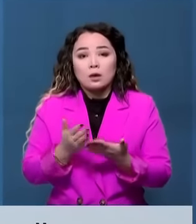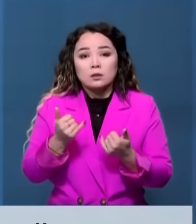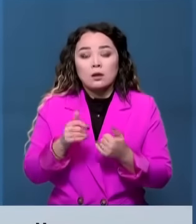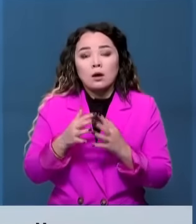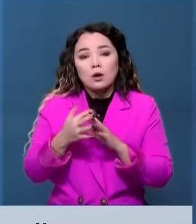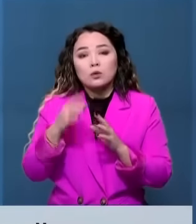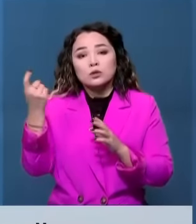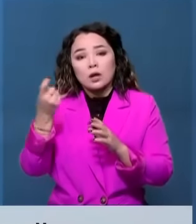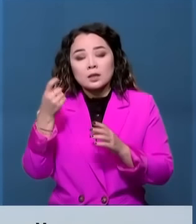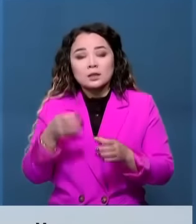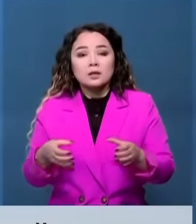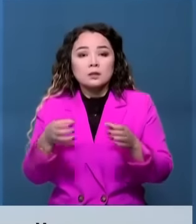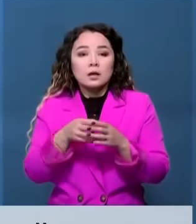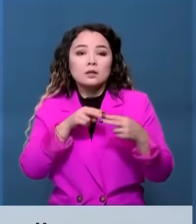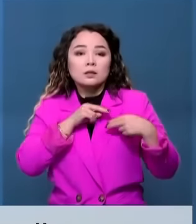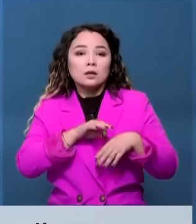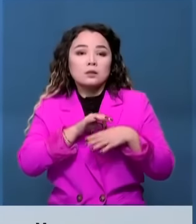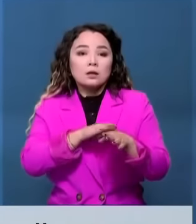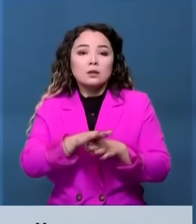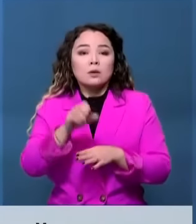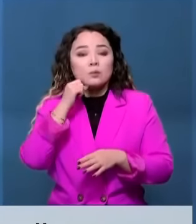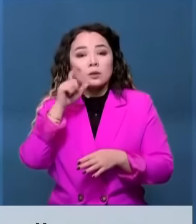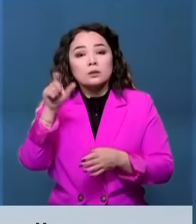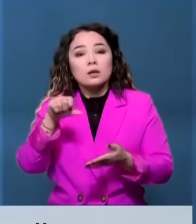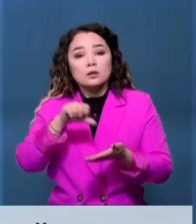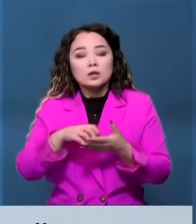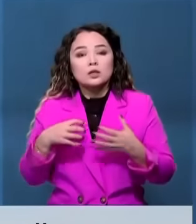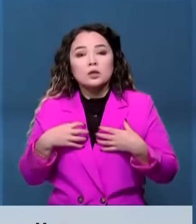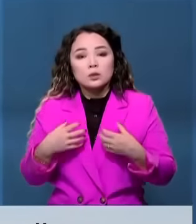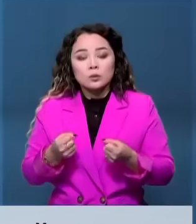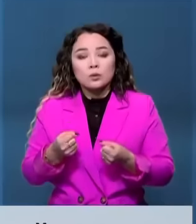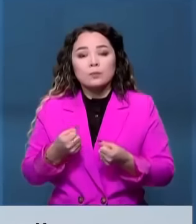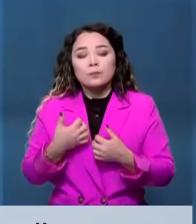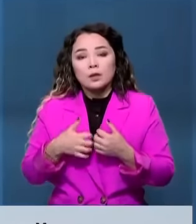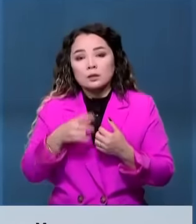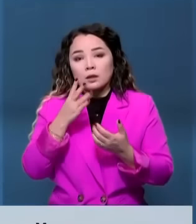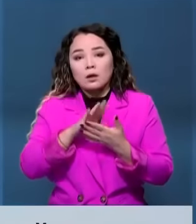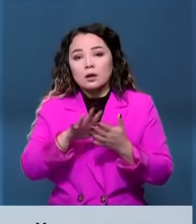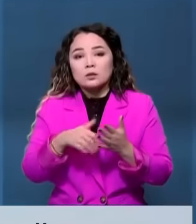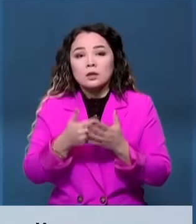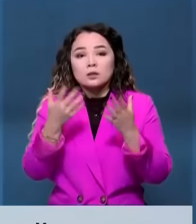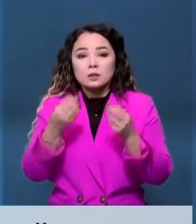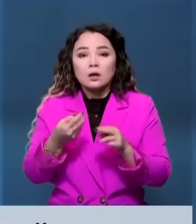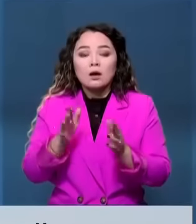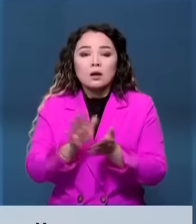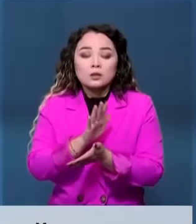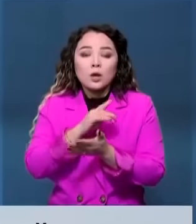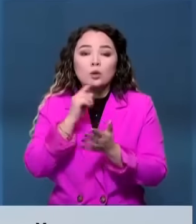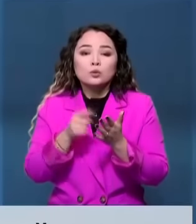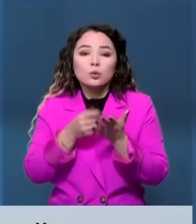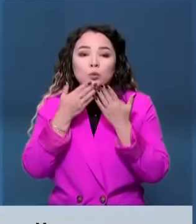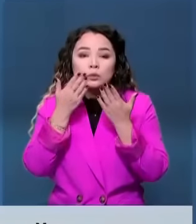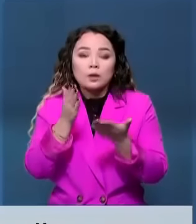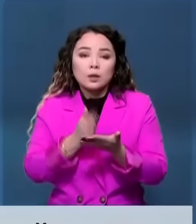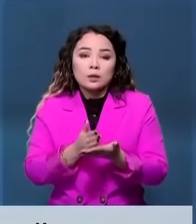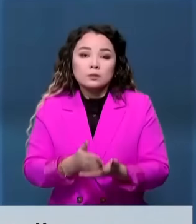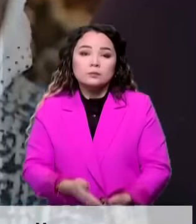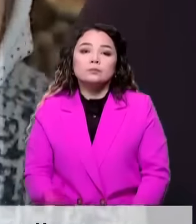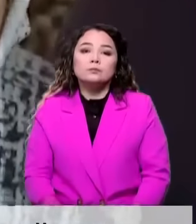ауыл шаруашылығы саласында еңбек еткен кейуананың қазір денсаулығы тың. Әлгінге істігіп газет журнал оқиды.